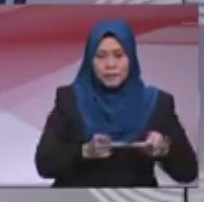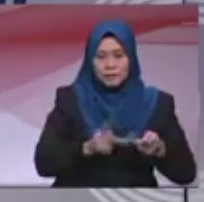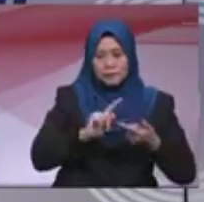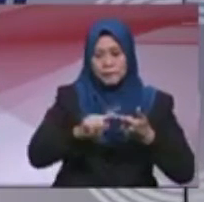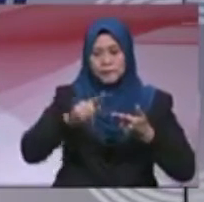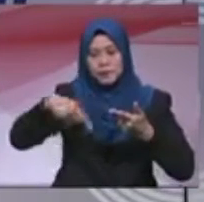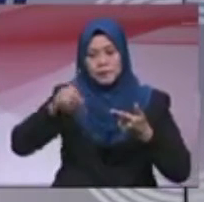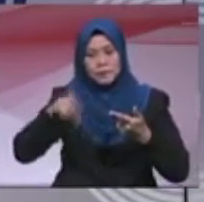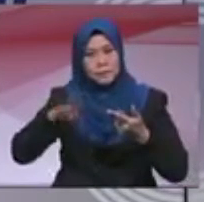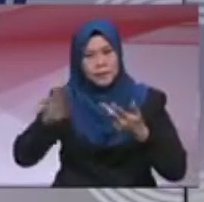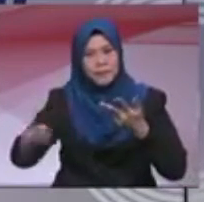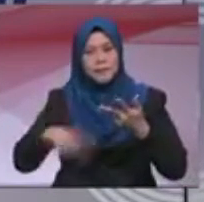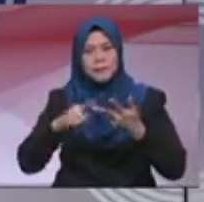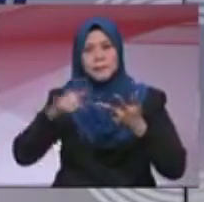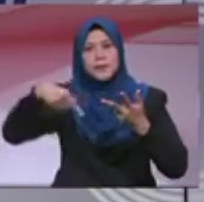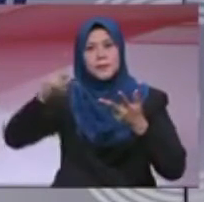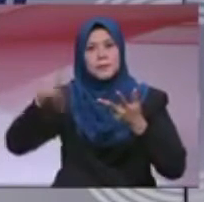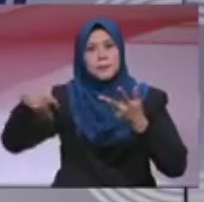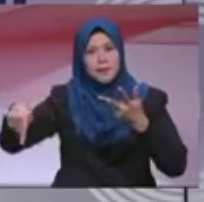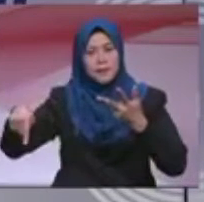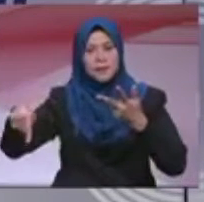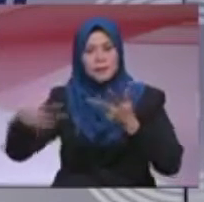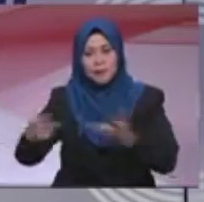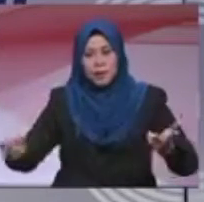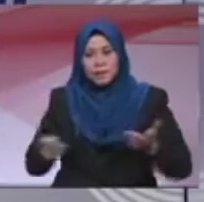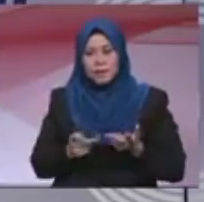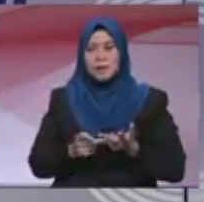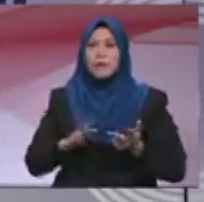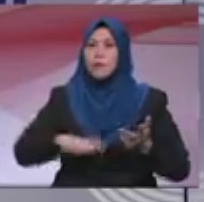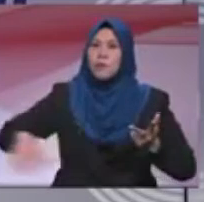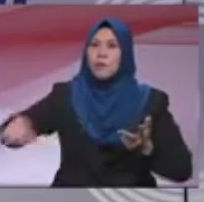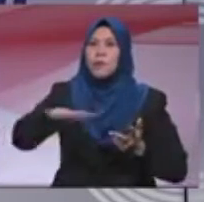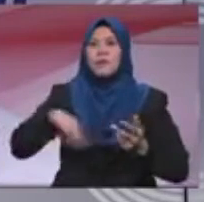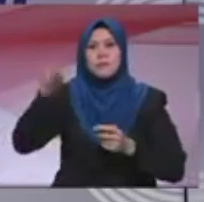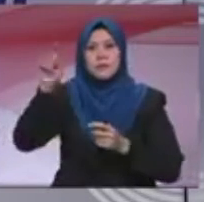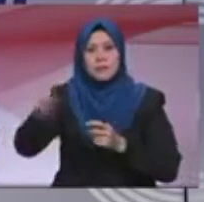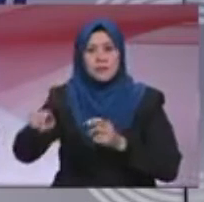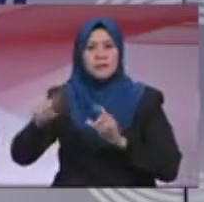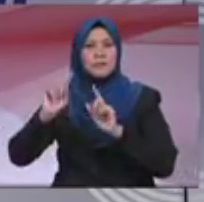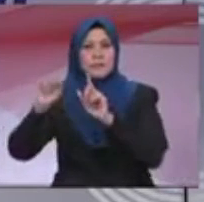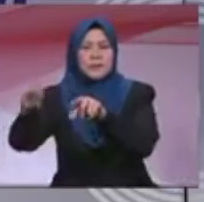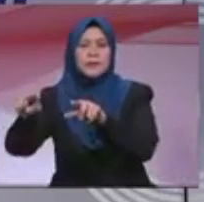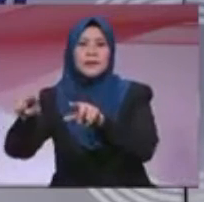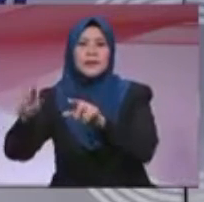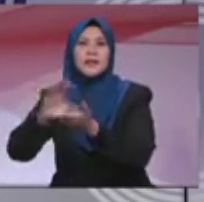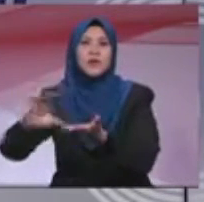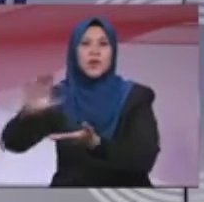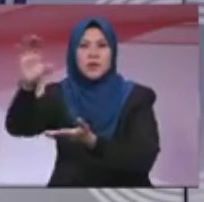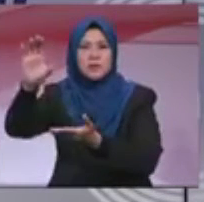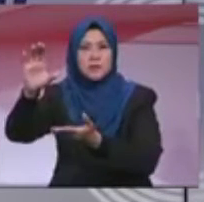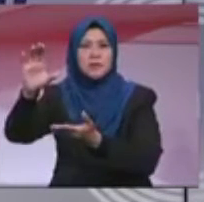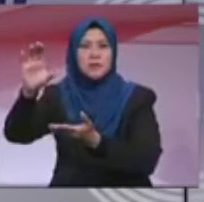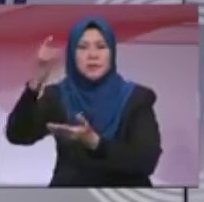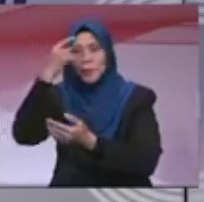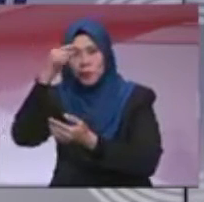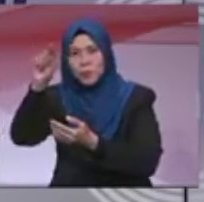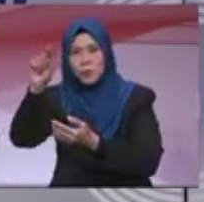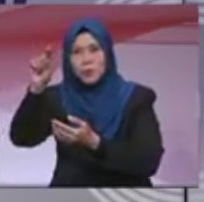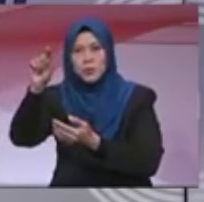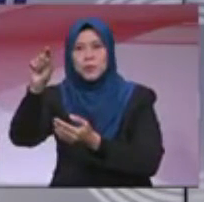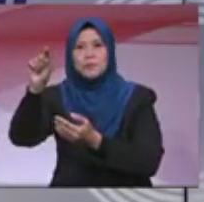PKPB ataupun PKPP, mereka semua berada di kolej dan kekal berada di kolej